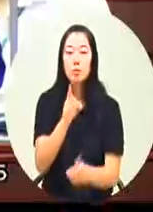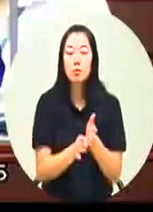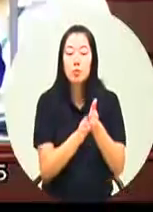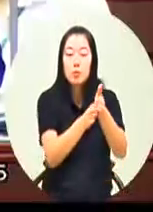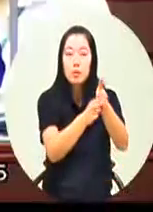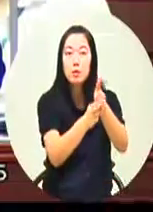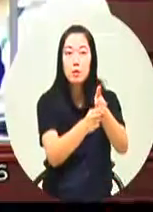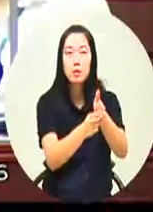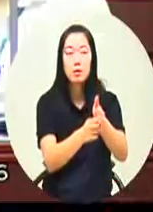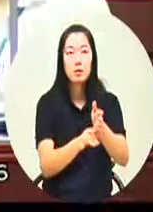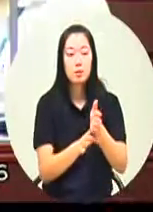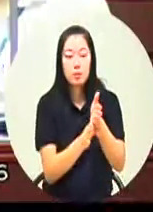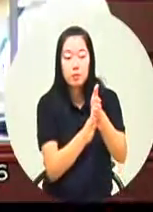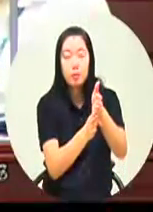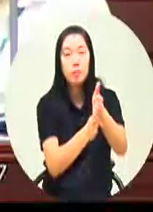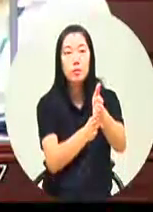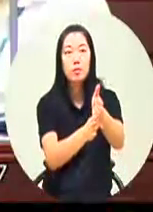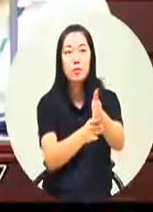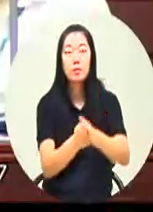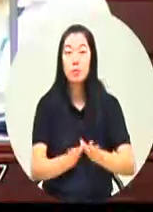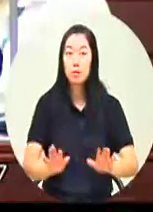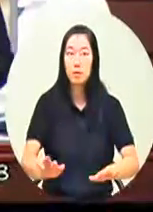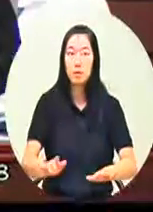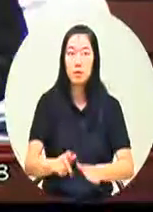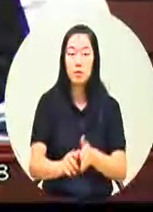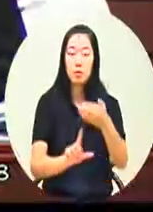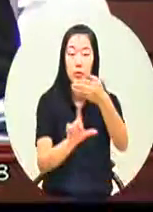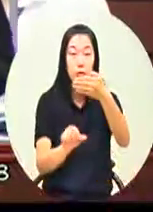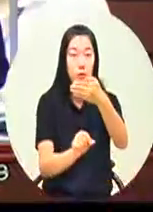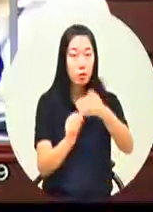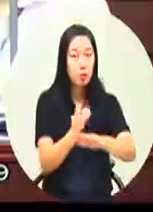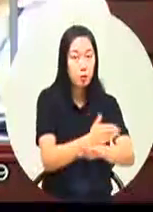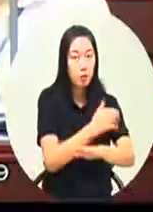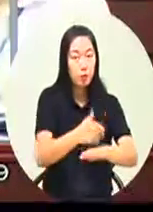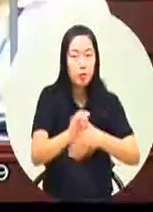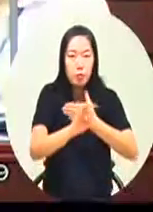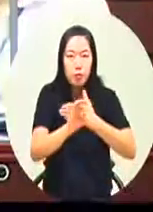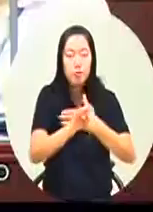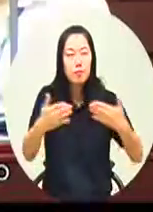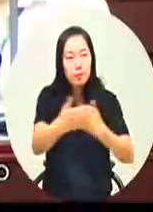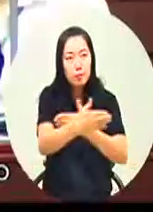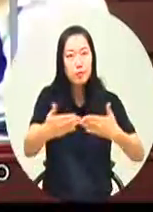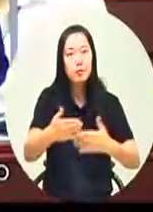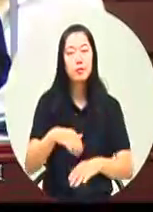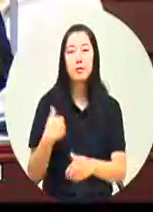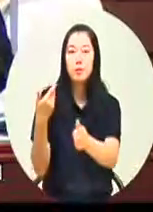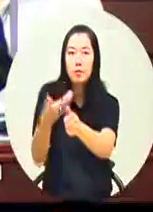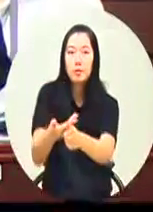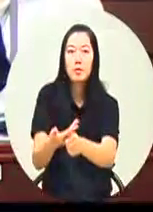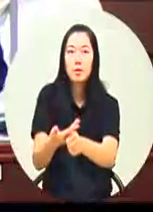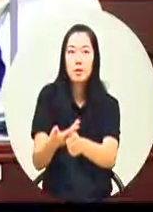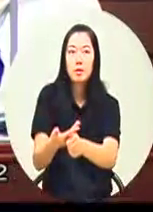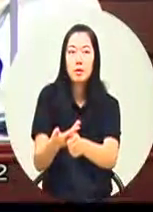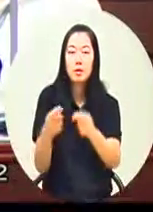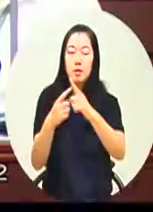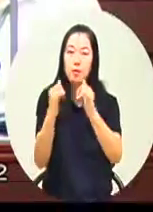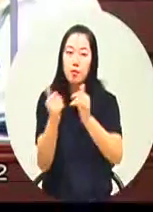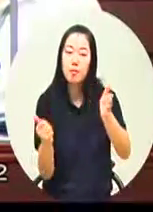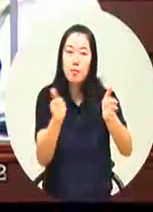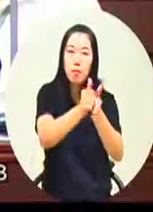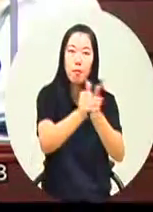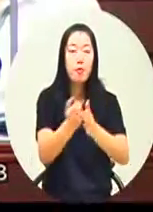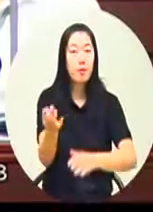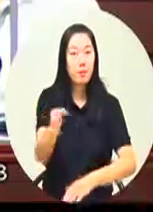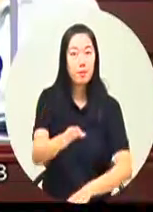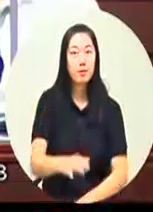双城巴士目前，它是从九月开始是在试营运哈，提供免费的这个试乘作